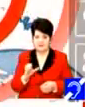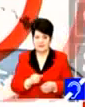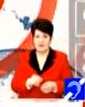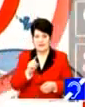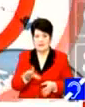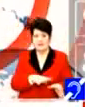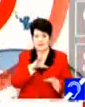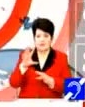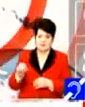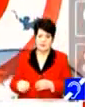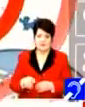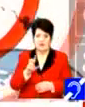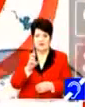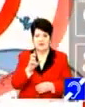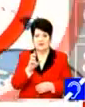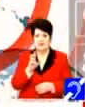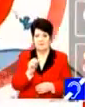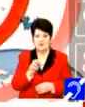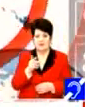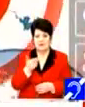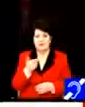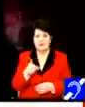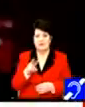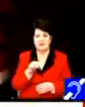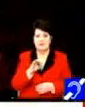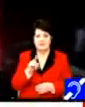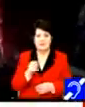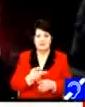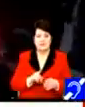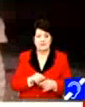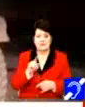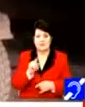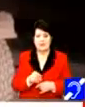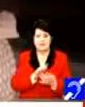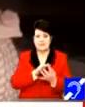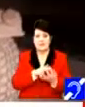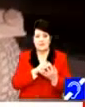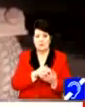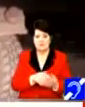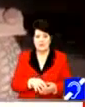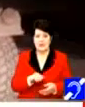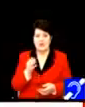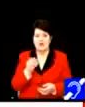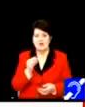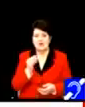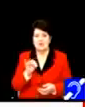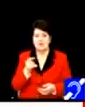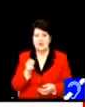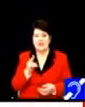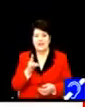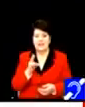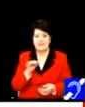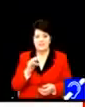fost evacuați din satul Baghuz și de mai bine de 24 de ore forțele democratice siriene se luptă cu jihadiștii. În scurt timp ar urma